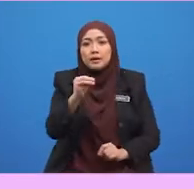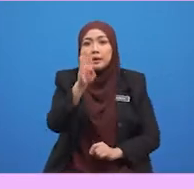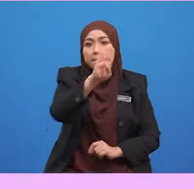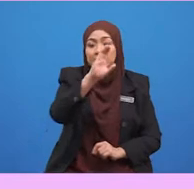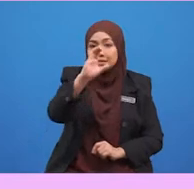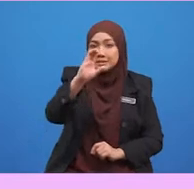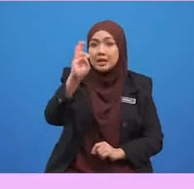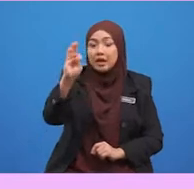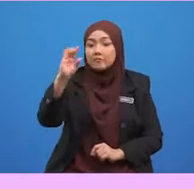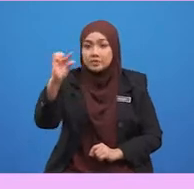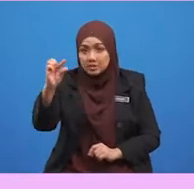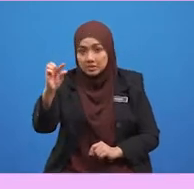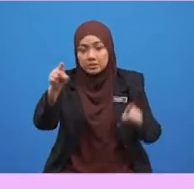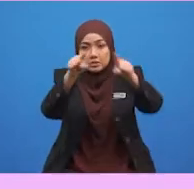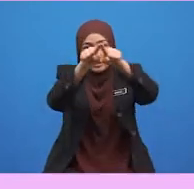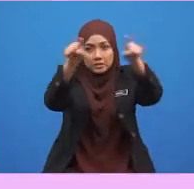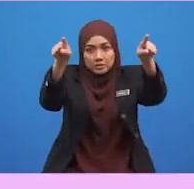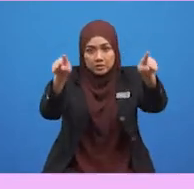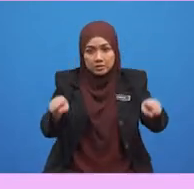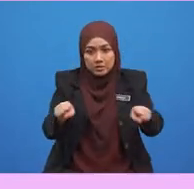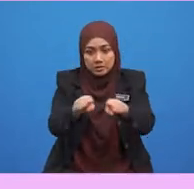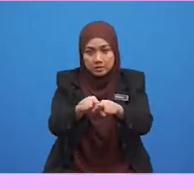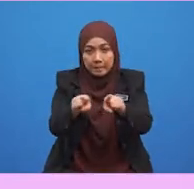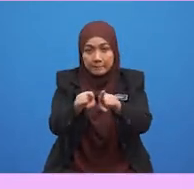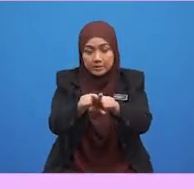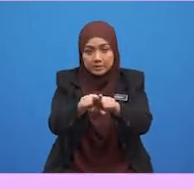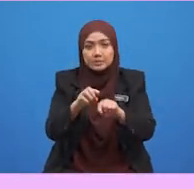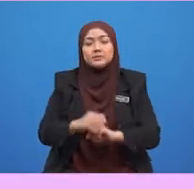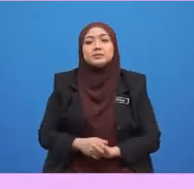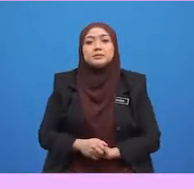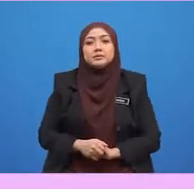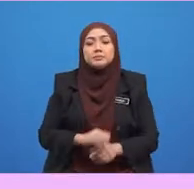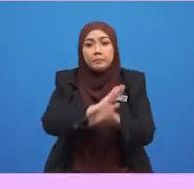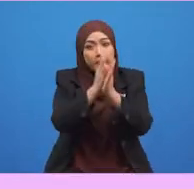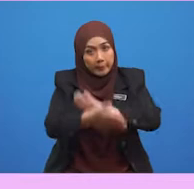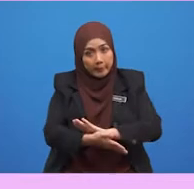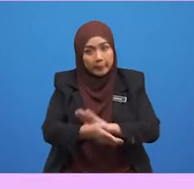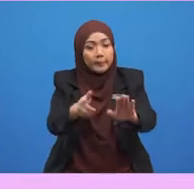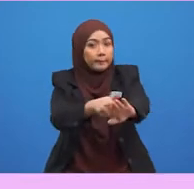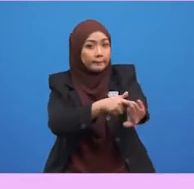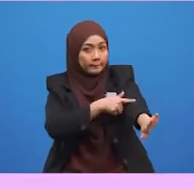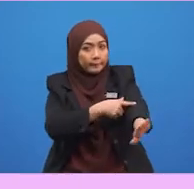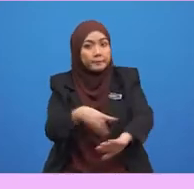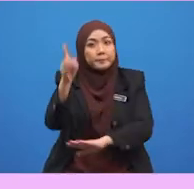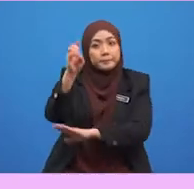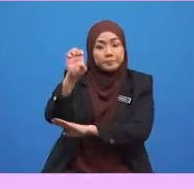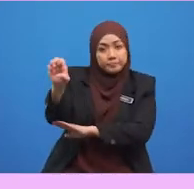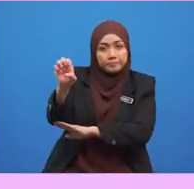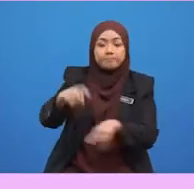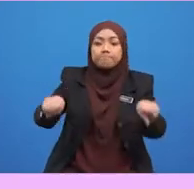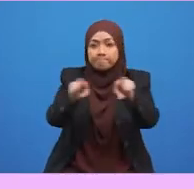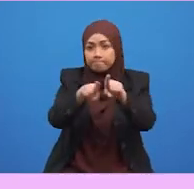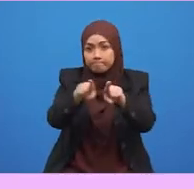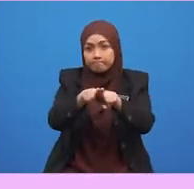dan BCFG ialah segi empat sama. Maka panjang DE